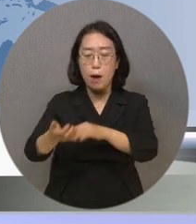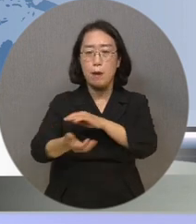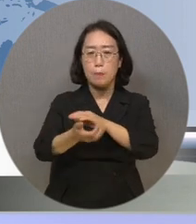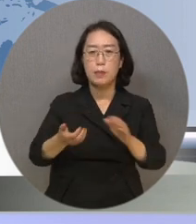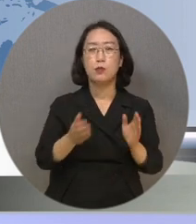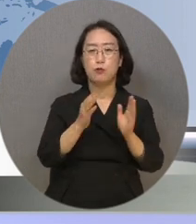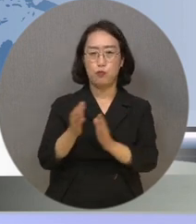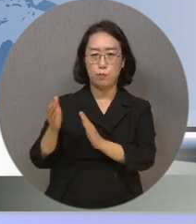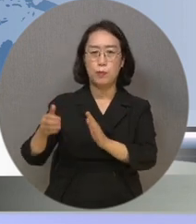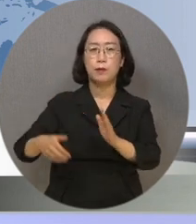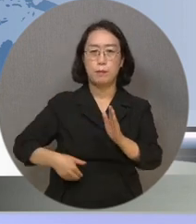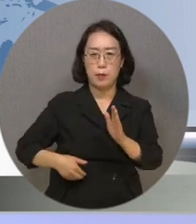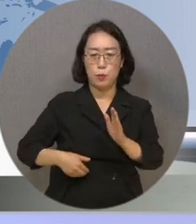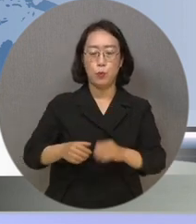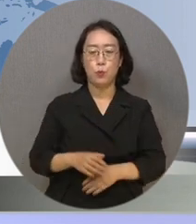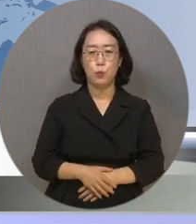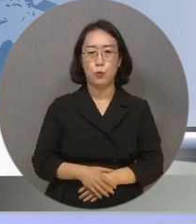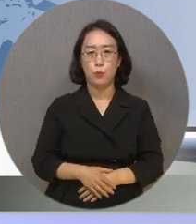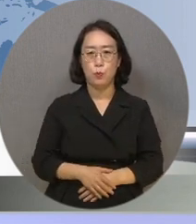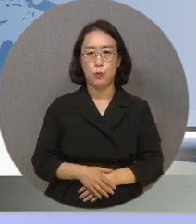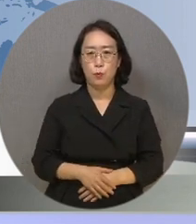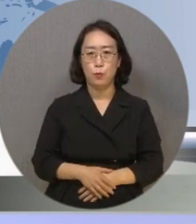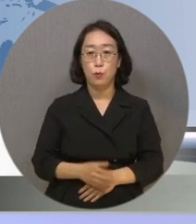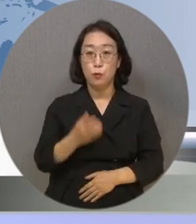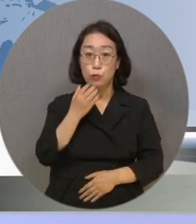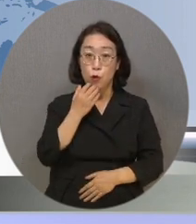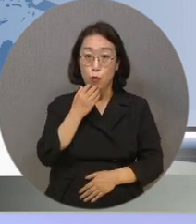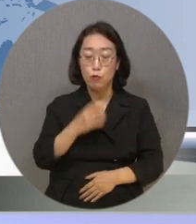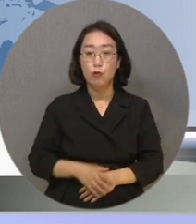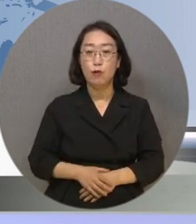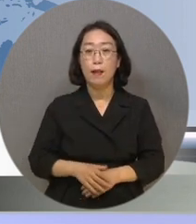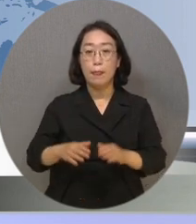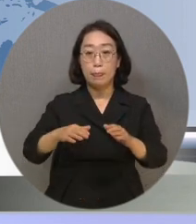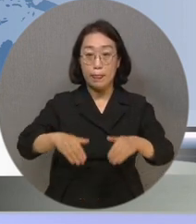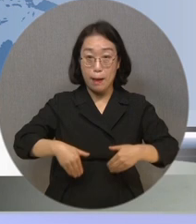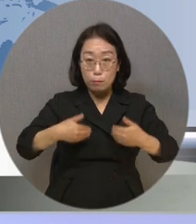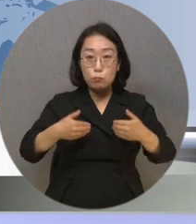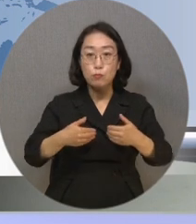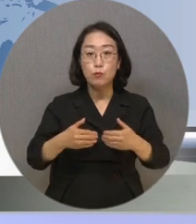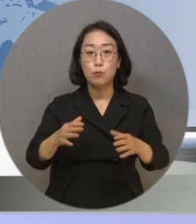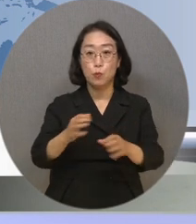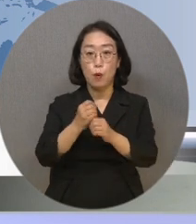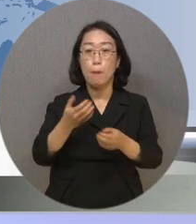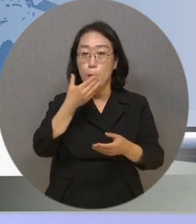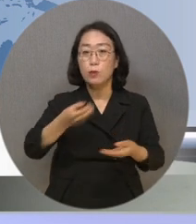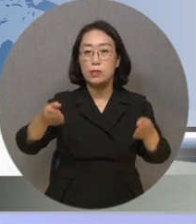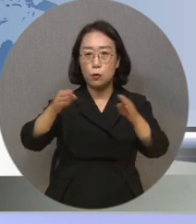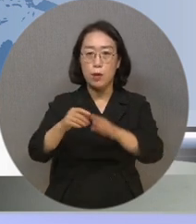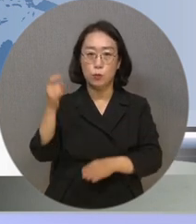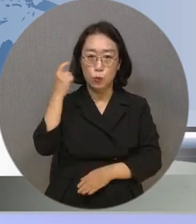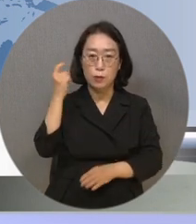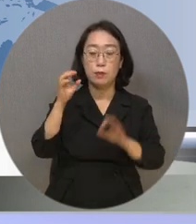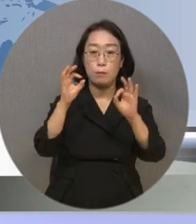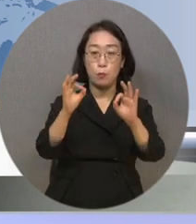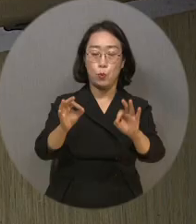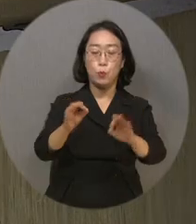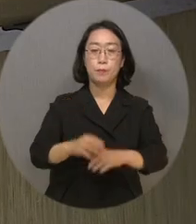대비가 더욱더 요구되는 상황입니다. 서울시립 남부장애인종합복지관에 최유라 기자가 다녀왔습니다.